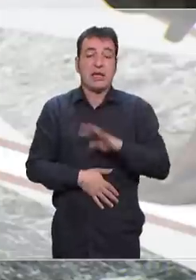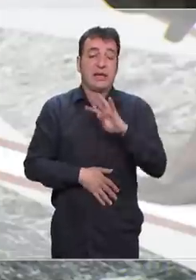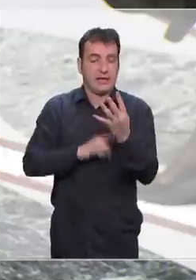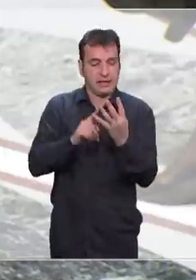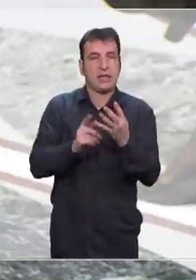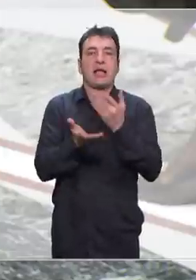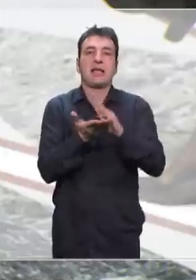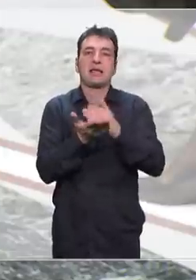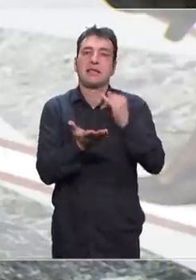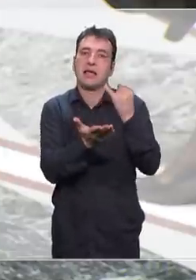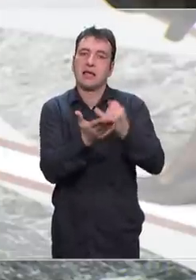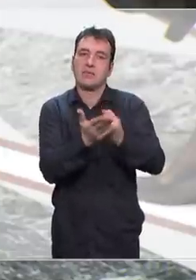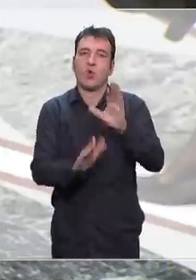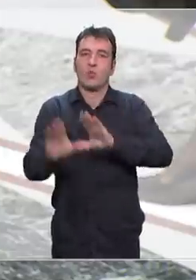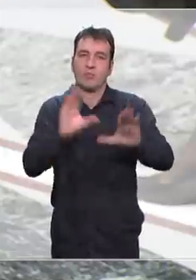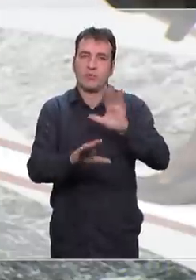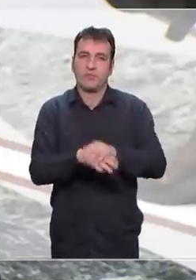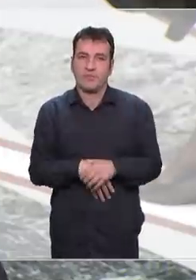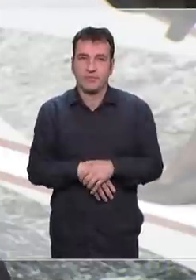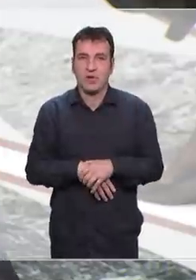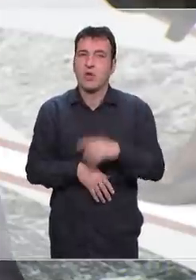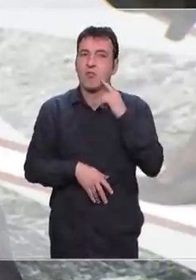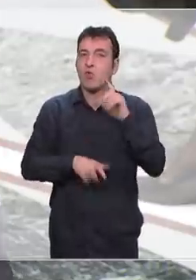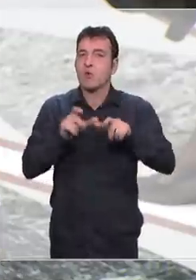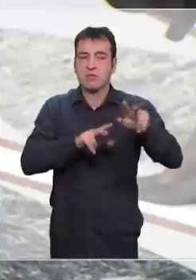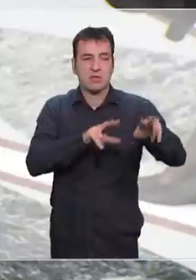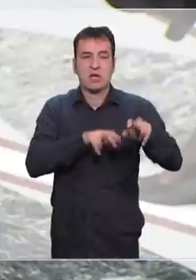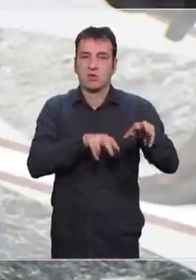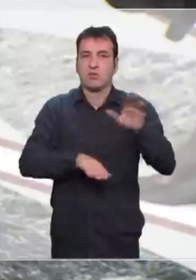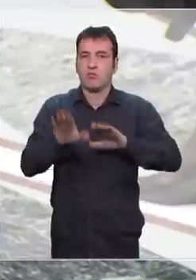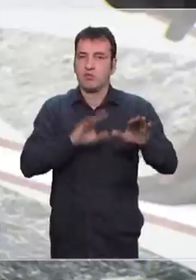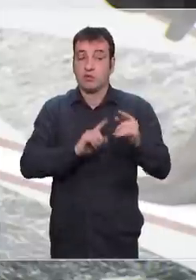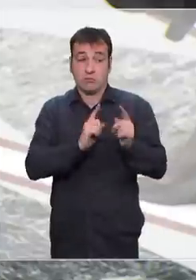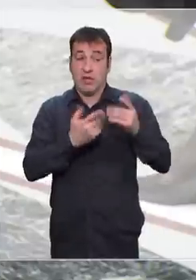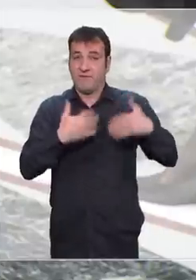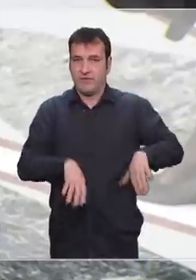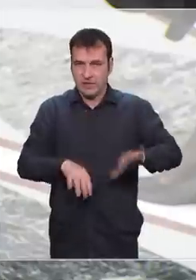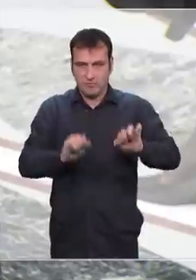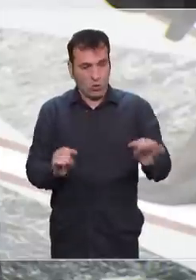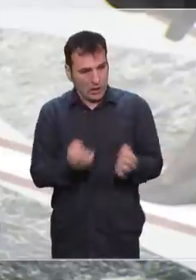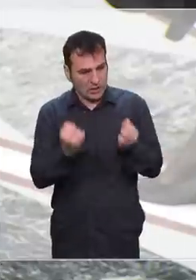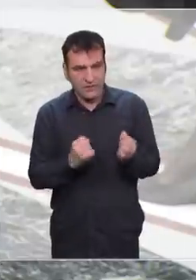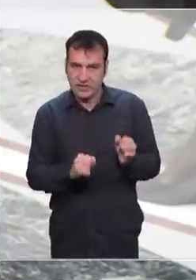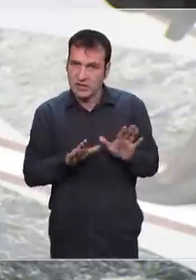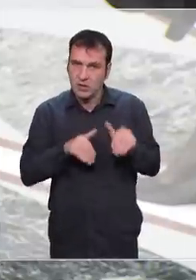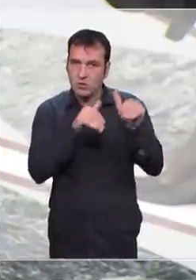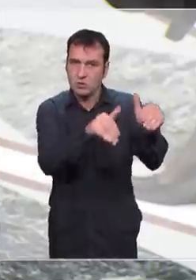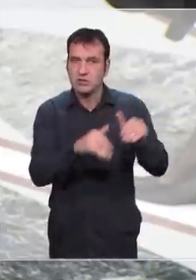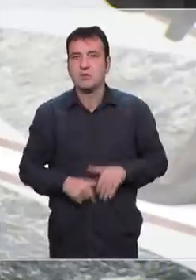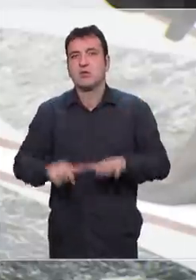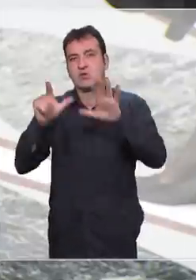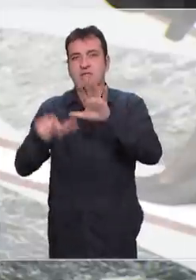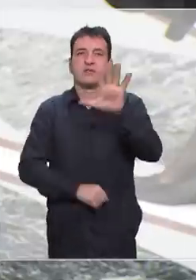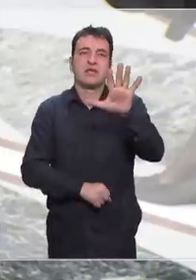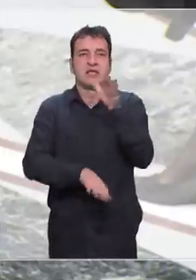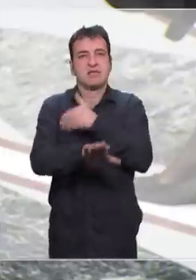crédit impôt bio qui permet aux agriculteurs biologiques qui sont déjà convertis de pouvoir maintenir leur activité. On est passé de 75 millions